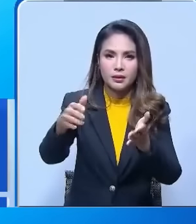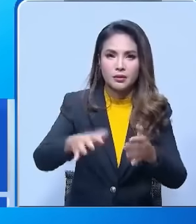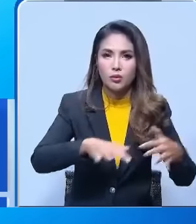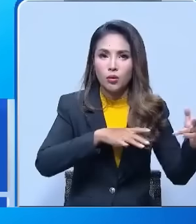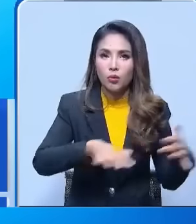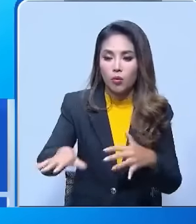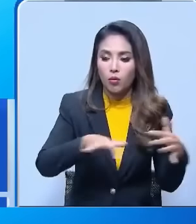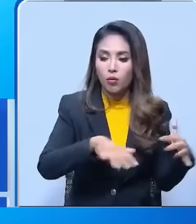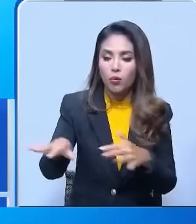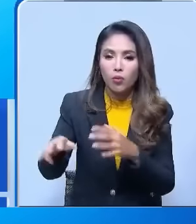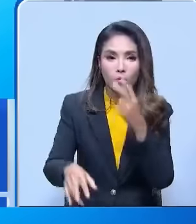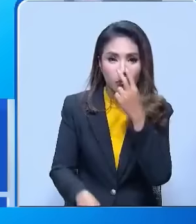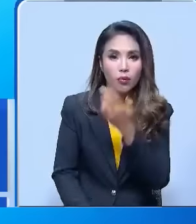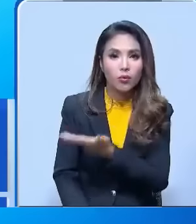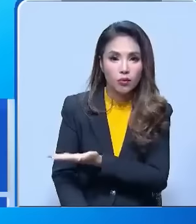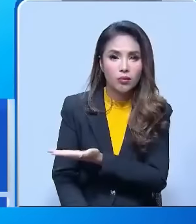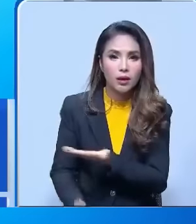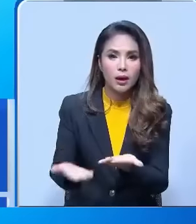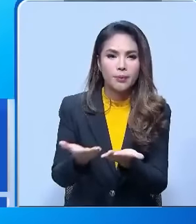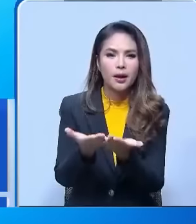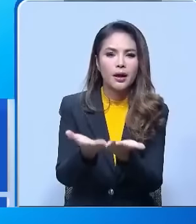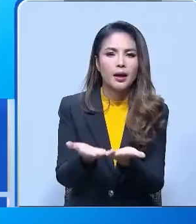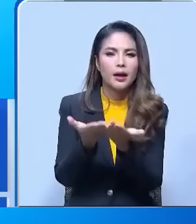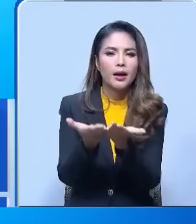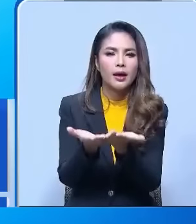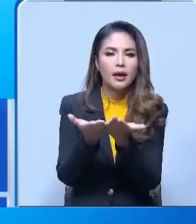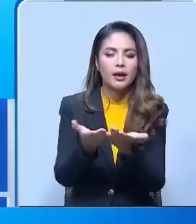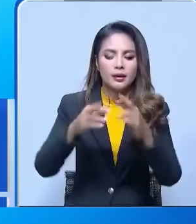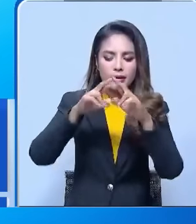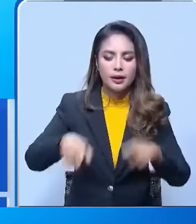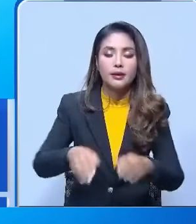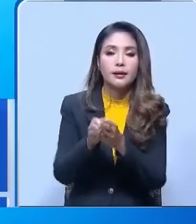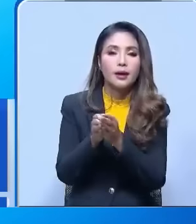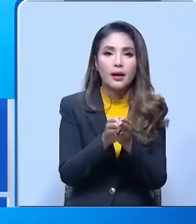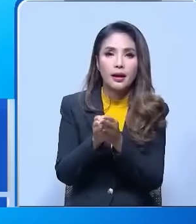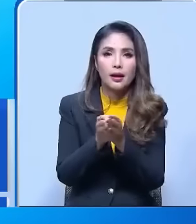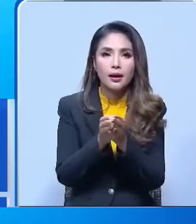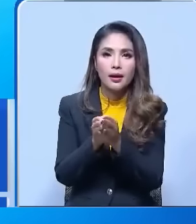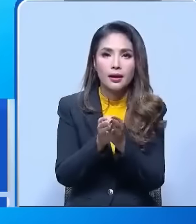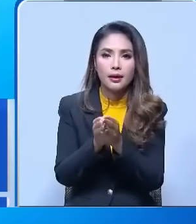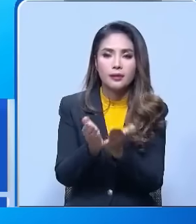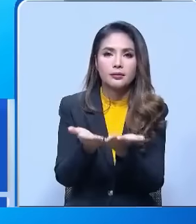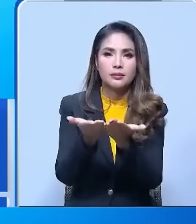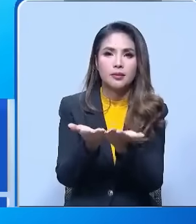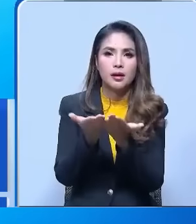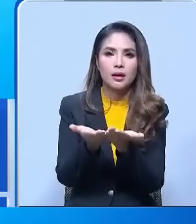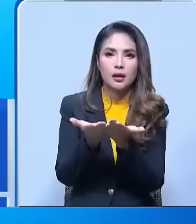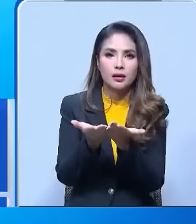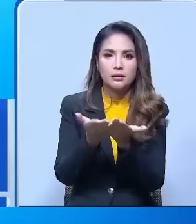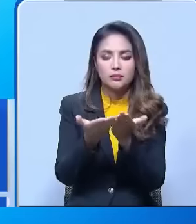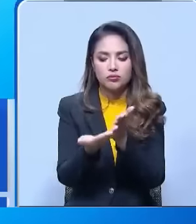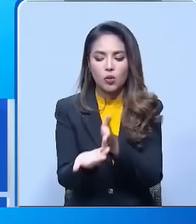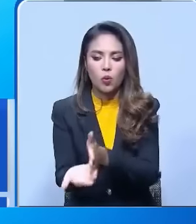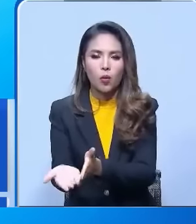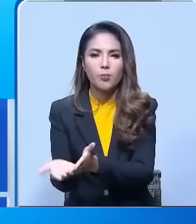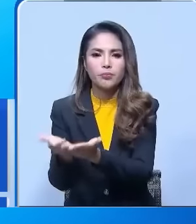างคุณผู้ชมดูในภาพสิเป็นเรือนแพร้านอาหารค่ะซึ่งถูกทิ้งร้างจมลงไปในแม่น้ำแล้วบางส่วน